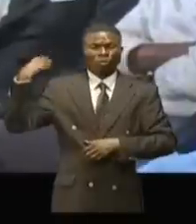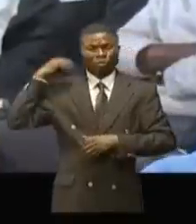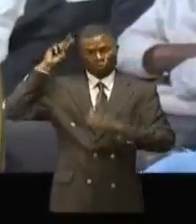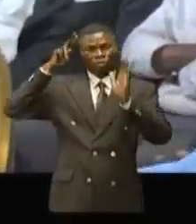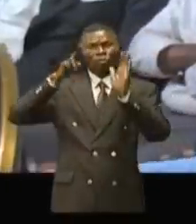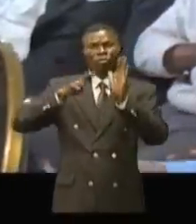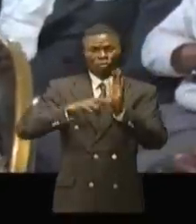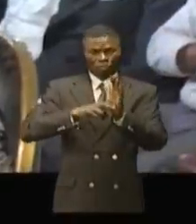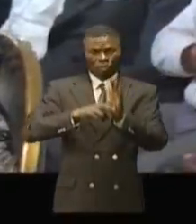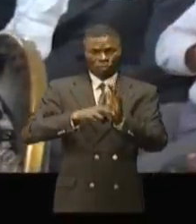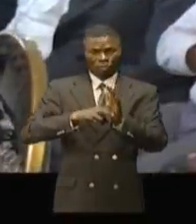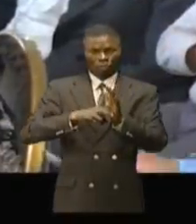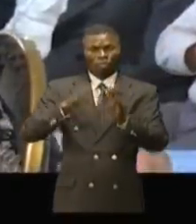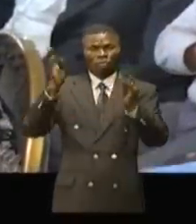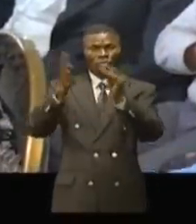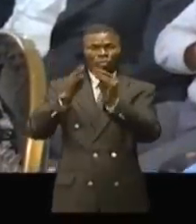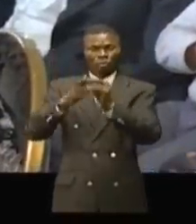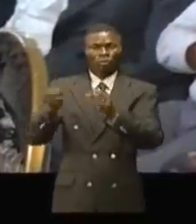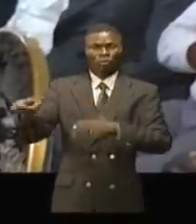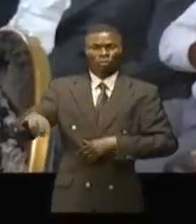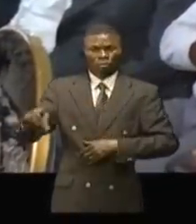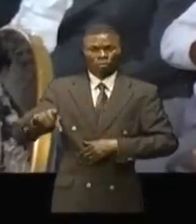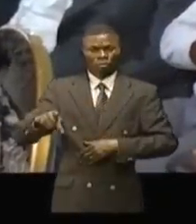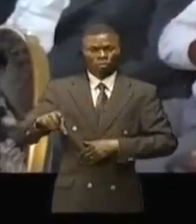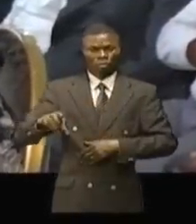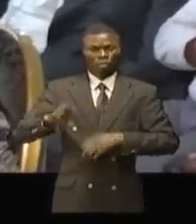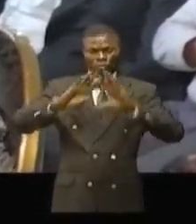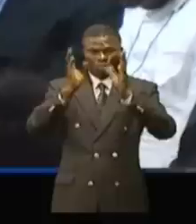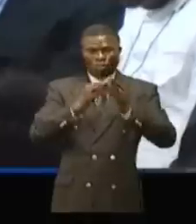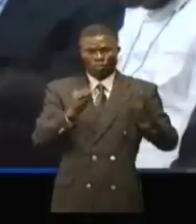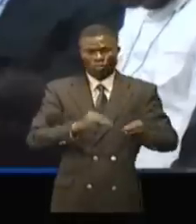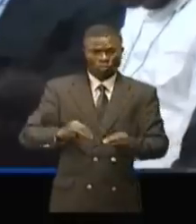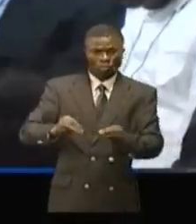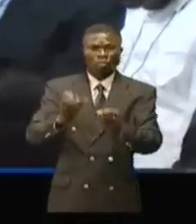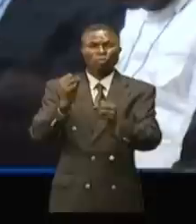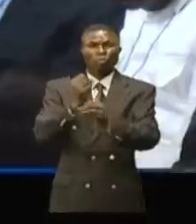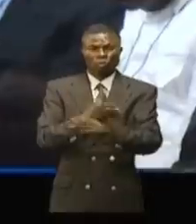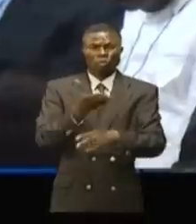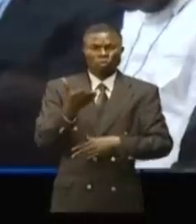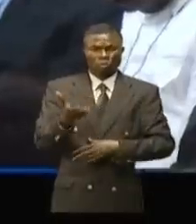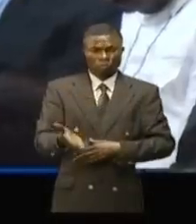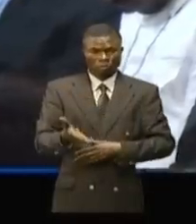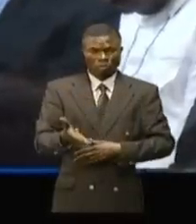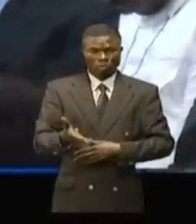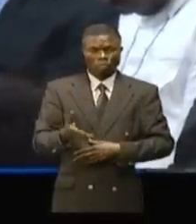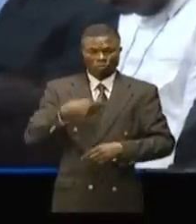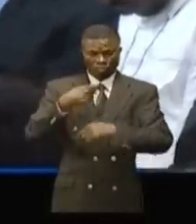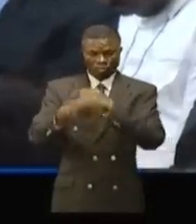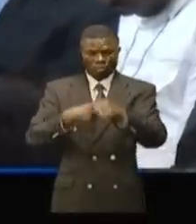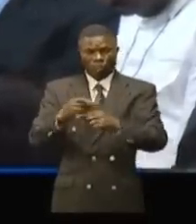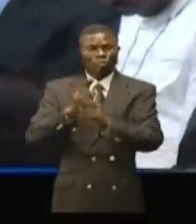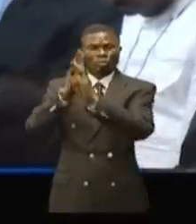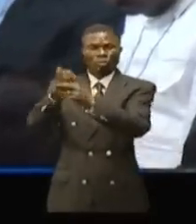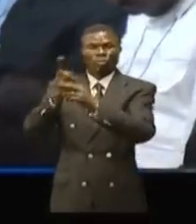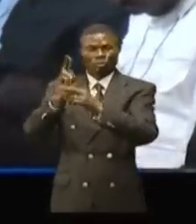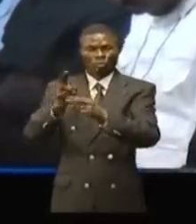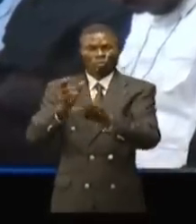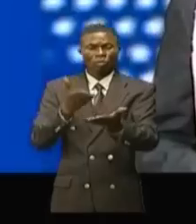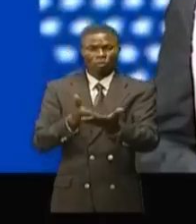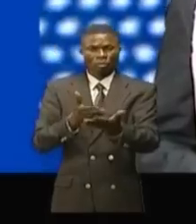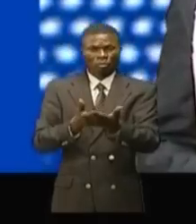gouvernement dans les assemblées. Toutes les stratégies ont été échangées en partant du rapport